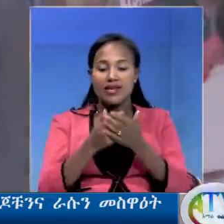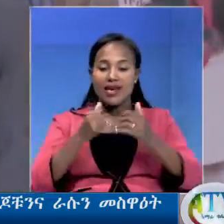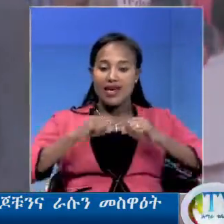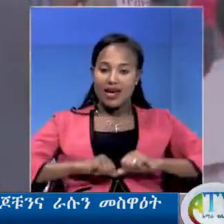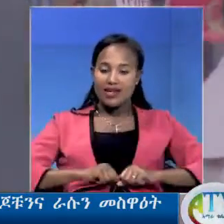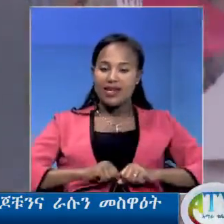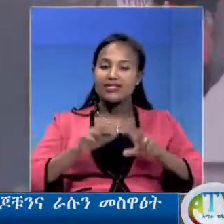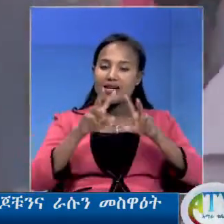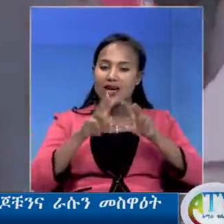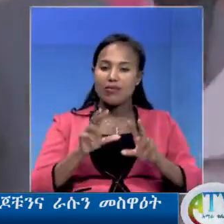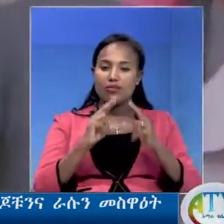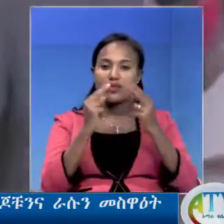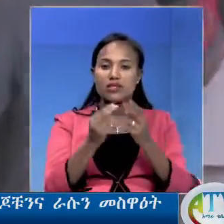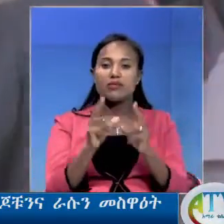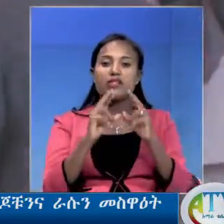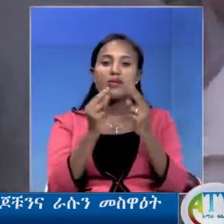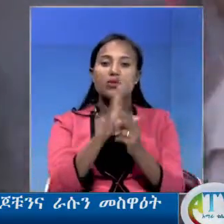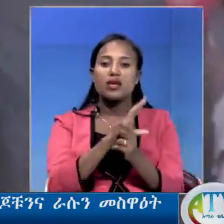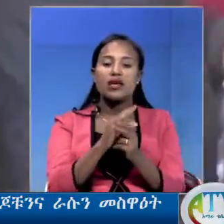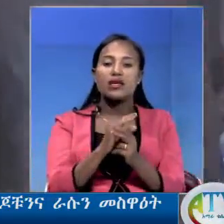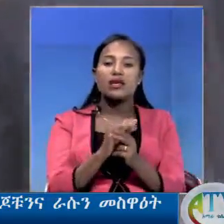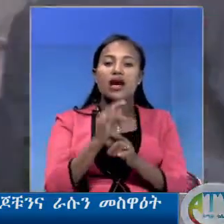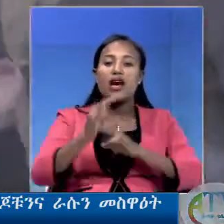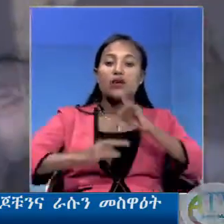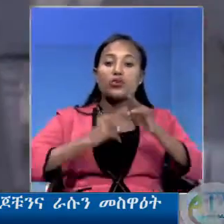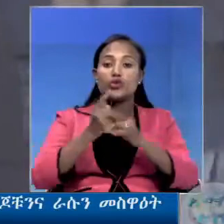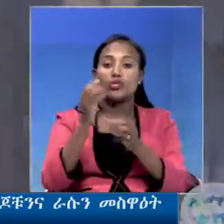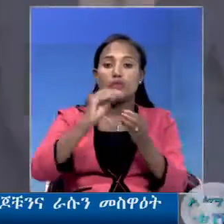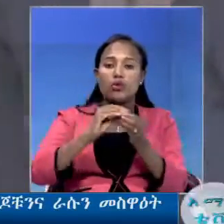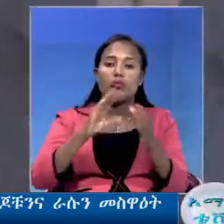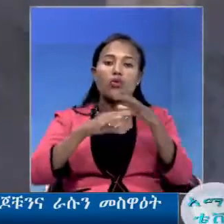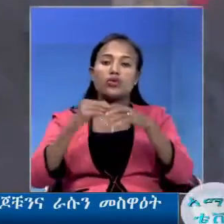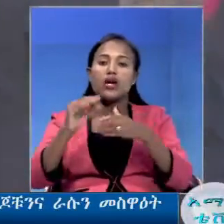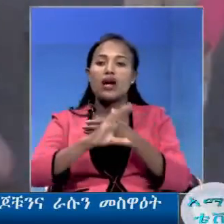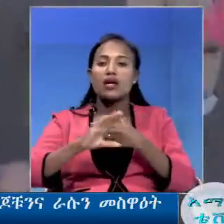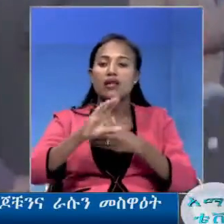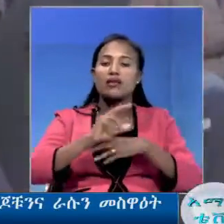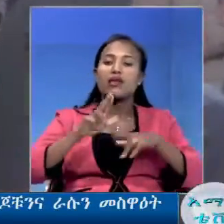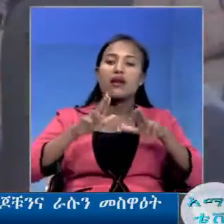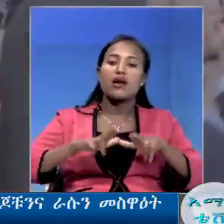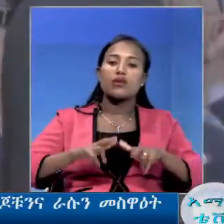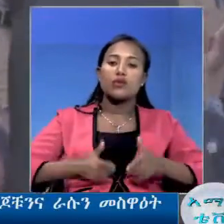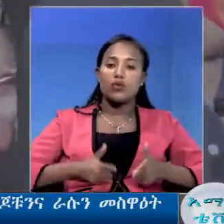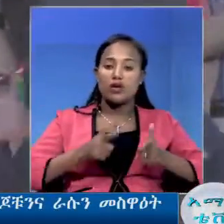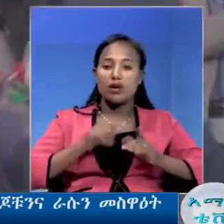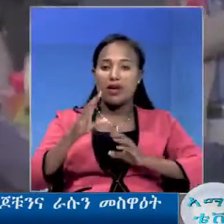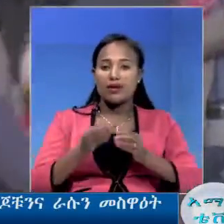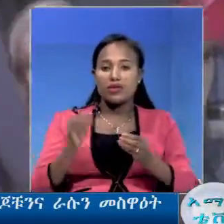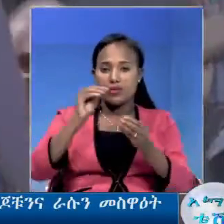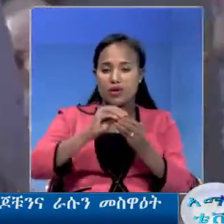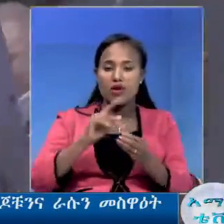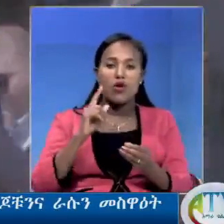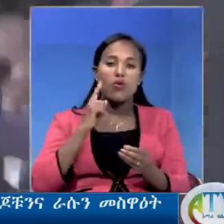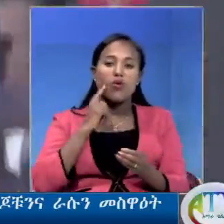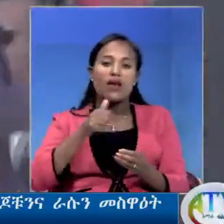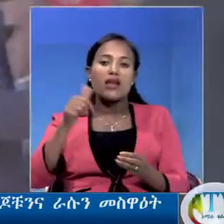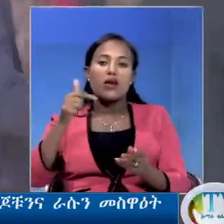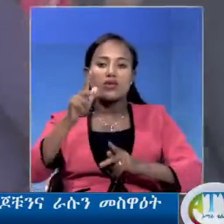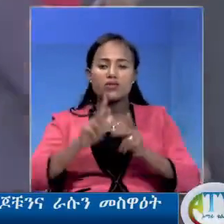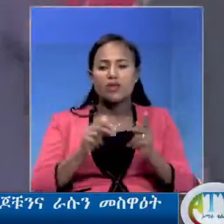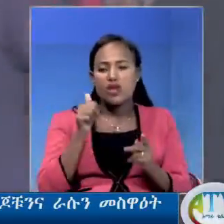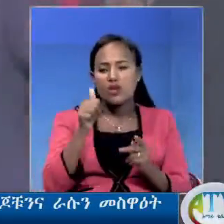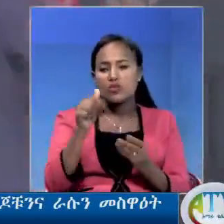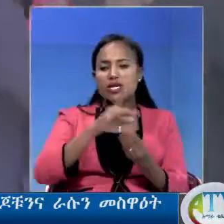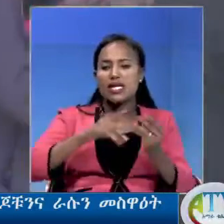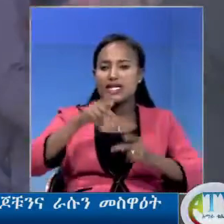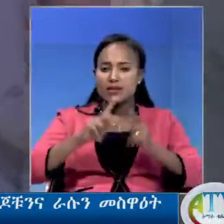ከሃዲና አረመኔ ቡድን ቤተሰቡንና የዘር ሀረጉን ጨምሮ በውጭ ሀገራት ተደላድለው እንዲኖሩ ከማድረግ ውጭ እንኳንስ ለሌላው ህዝብ ለራሱ